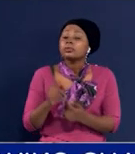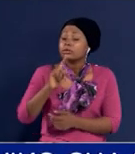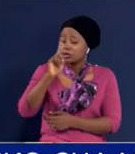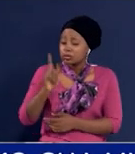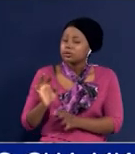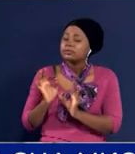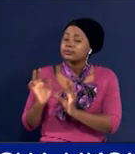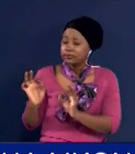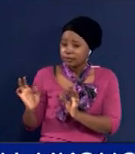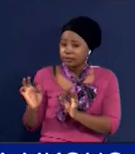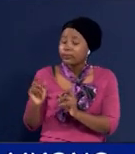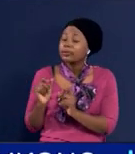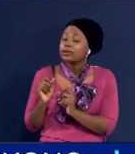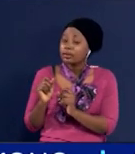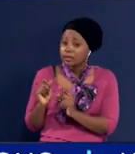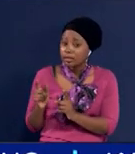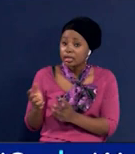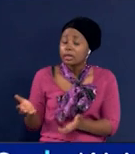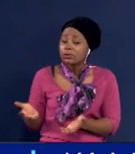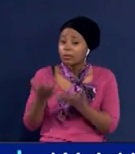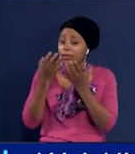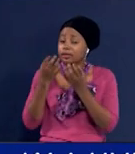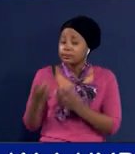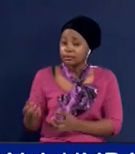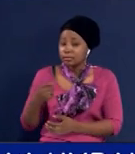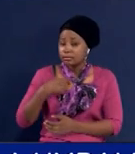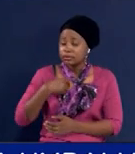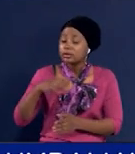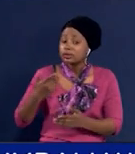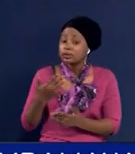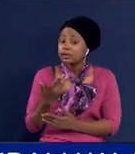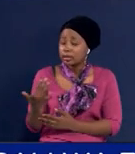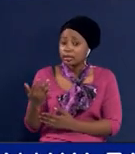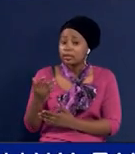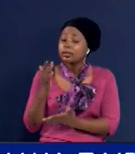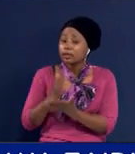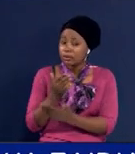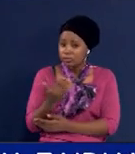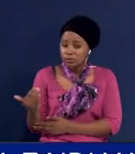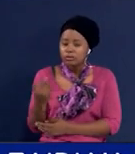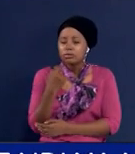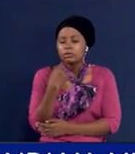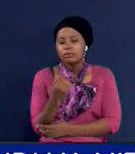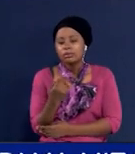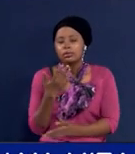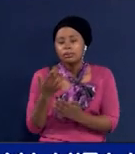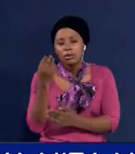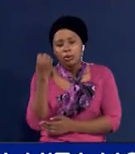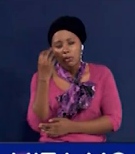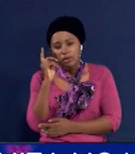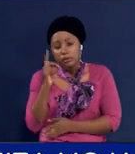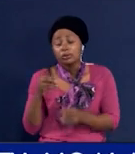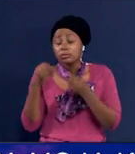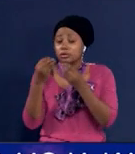swali zuri, lakini kwa bahati mbaya sina idadi kamili ya watoto, kwamba labda kati ya wagonjwa